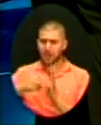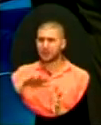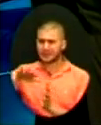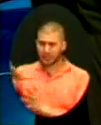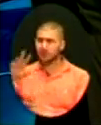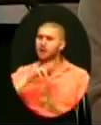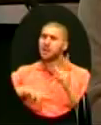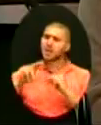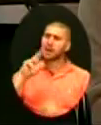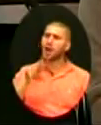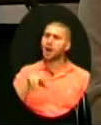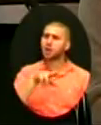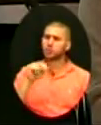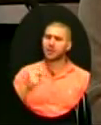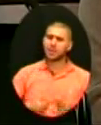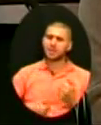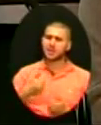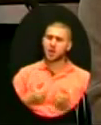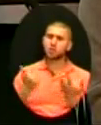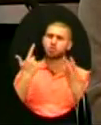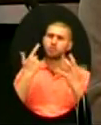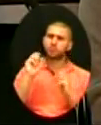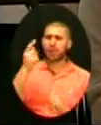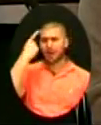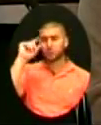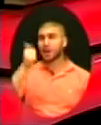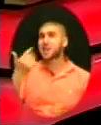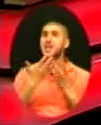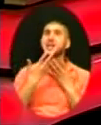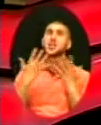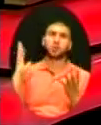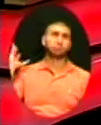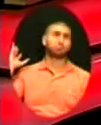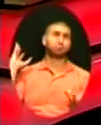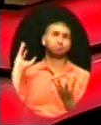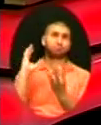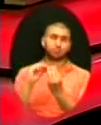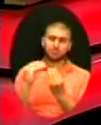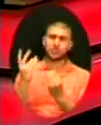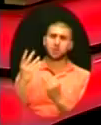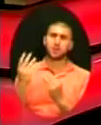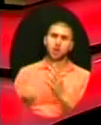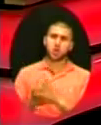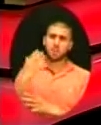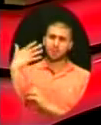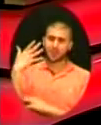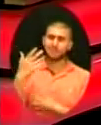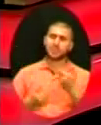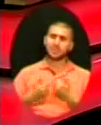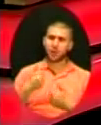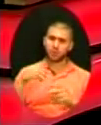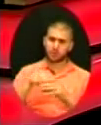בצד, ונדבר על תחרות 70 של ההמצאות הכי גדולות שהיו מאז קום המדינה, תחרות שהשתתפו